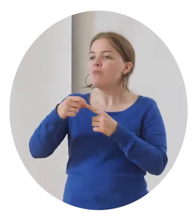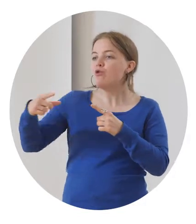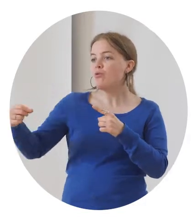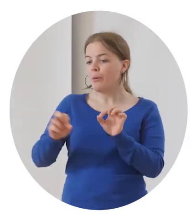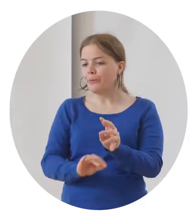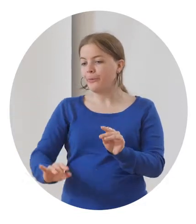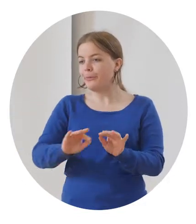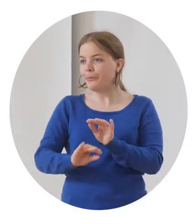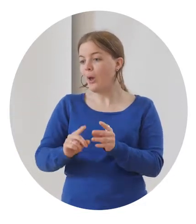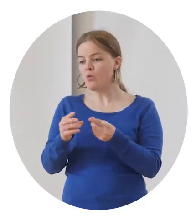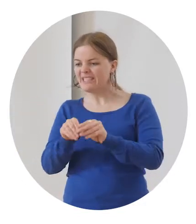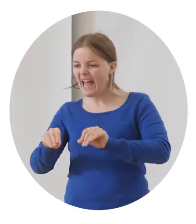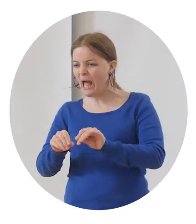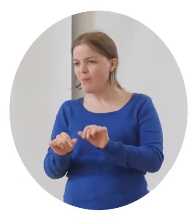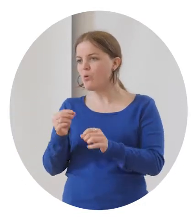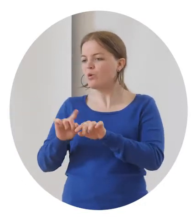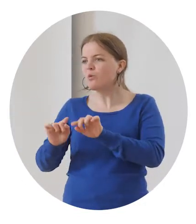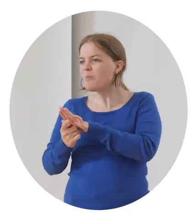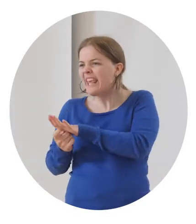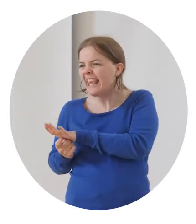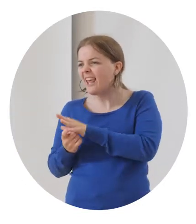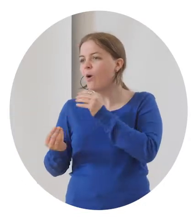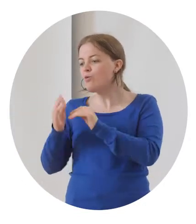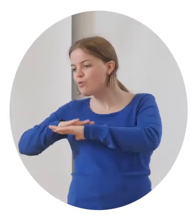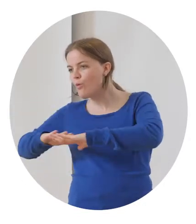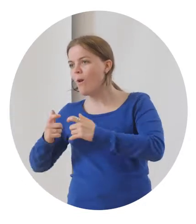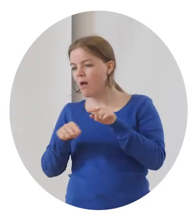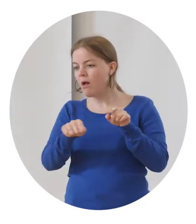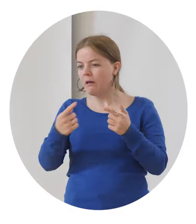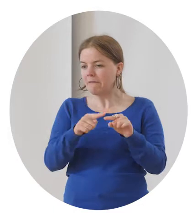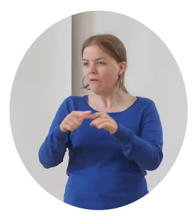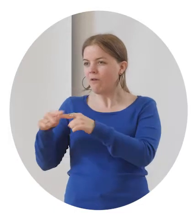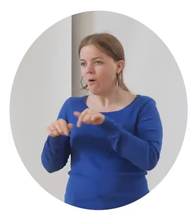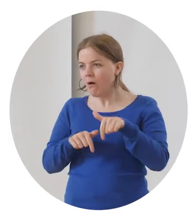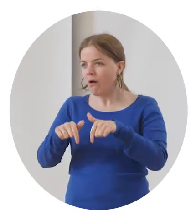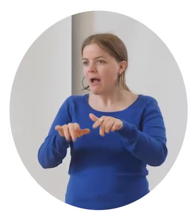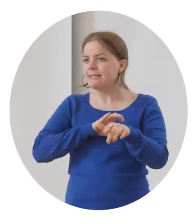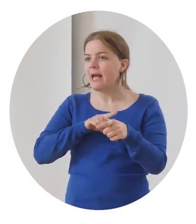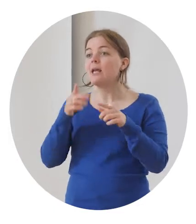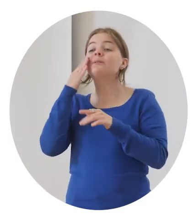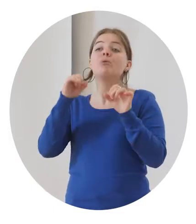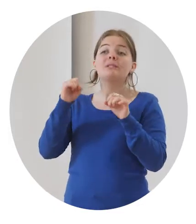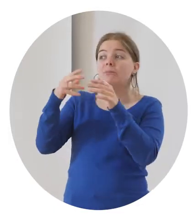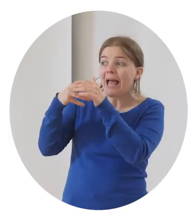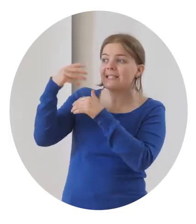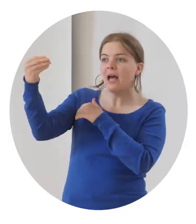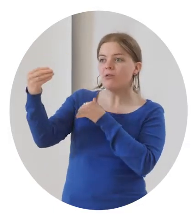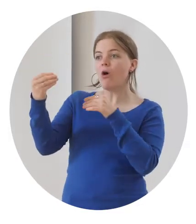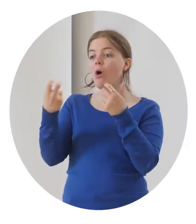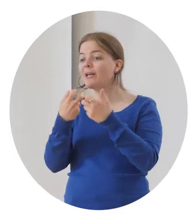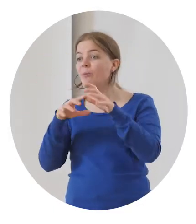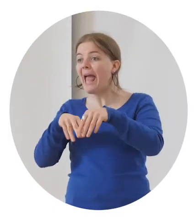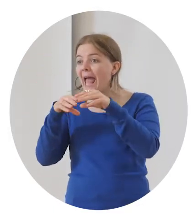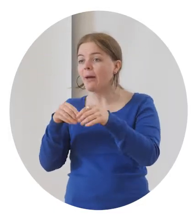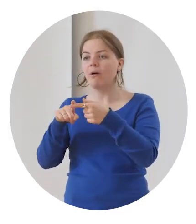des choses qui piquent, des choses qui sont douces. Aller en extérieur pour ceux qui peuvent et aller marcher pieds nus dans l'herbe, pieds nus sur